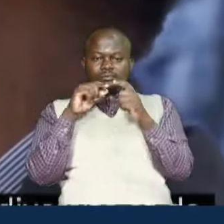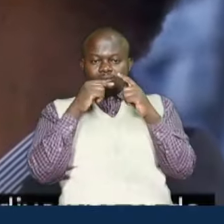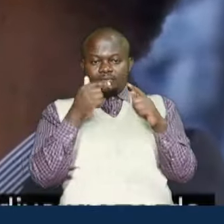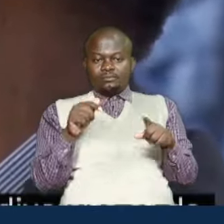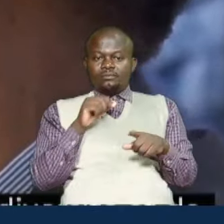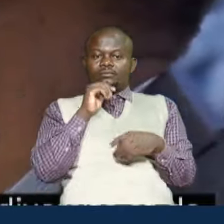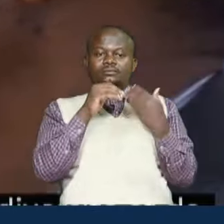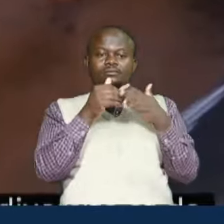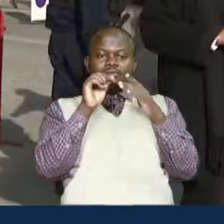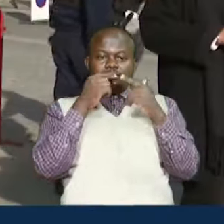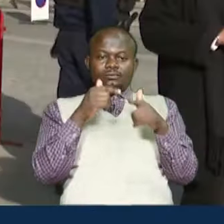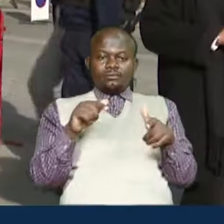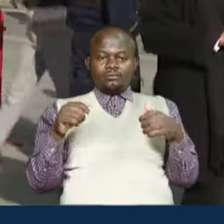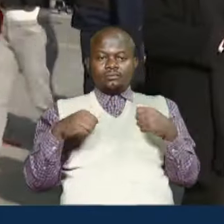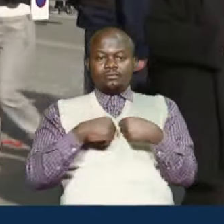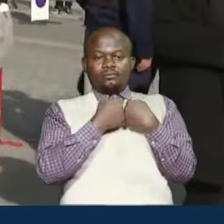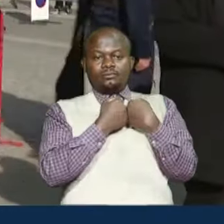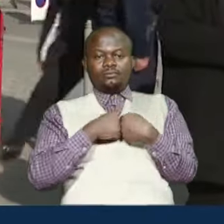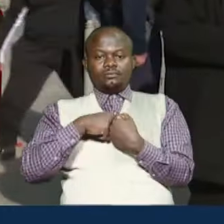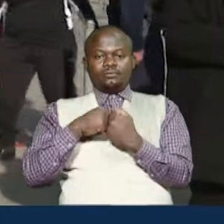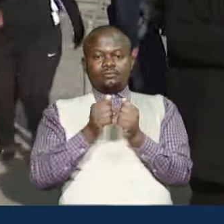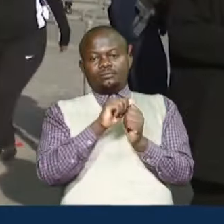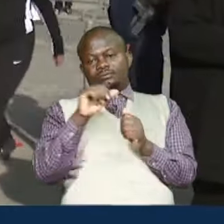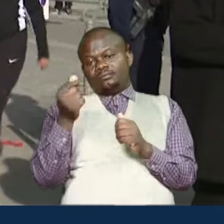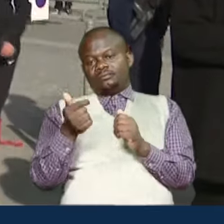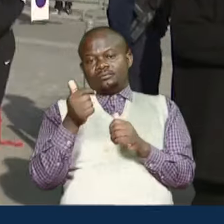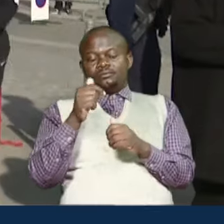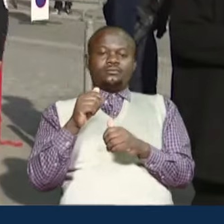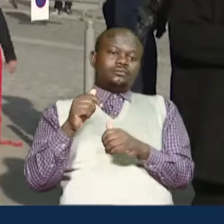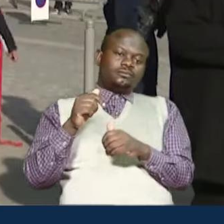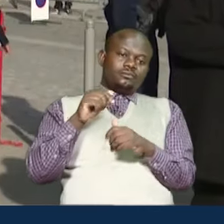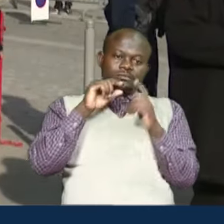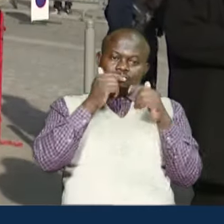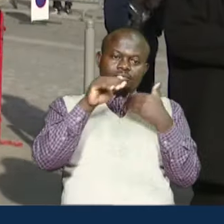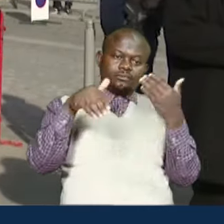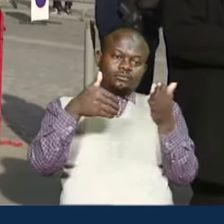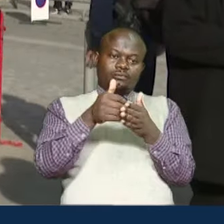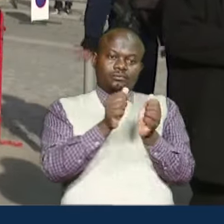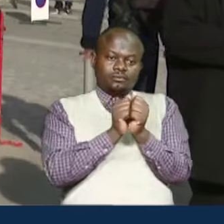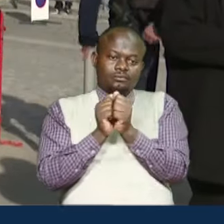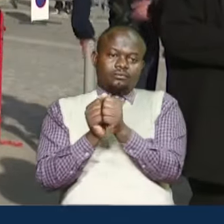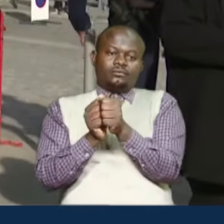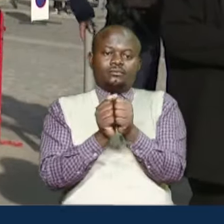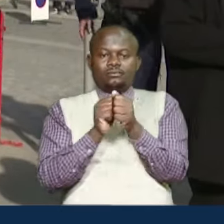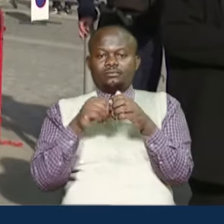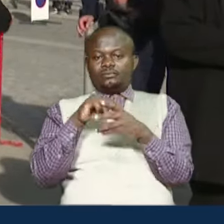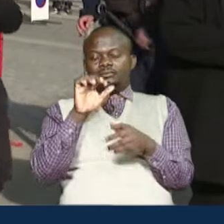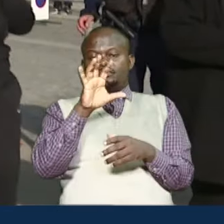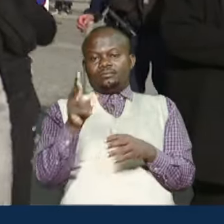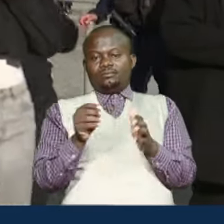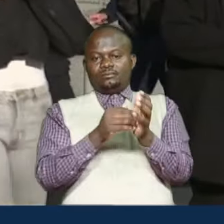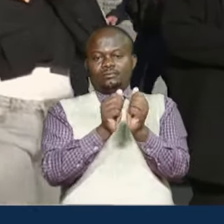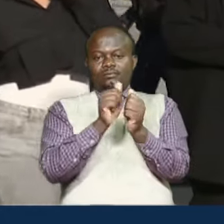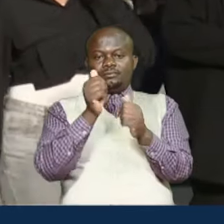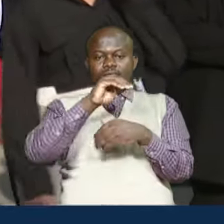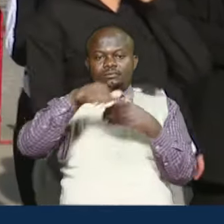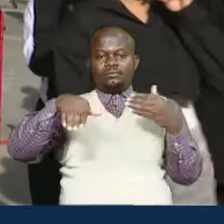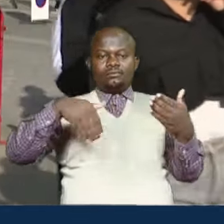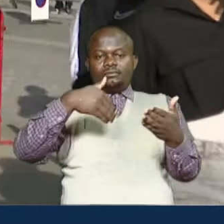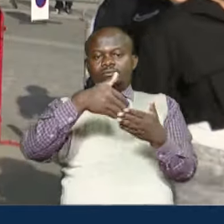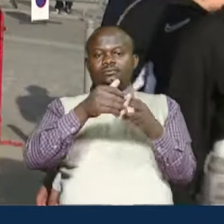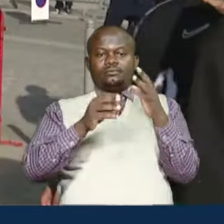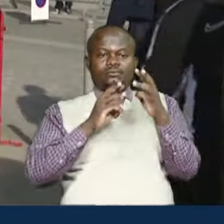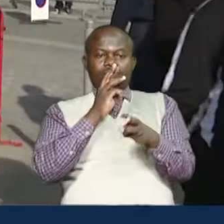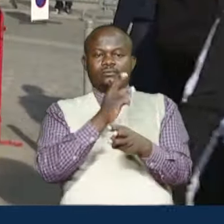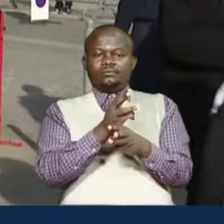atari ururimi ruhanganye n'urundi rurimi urwo ari rwo rwose haba muri Afrika ndetse n'ahandi ariho hose ku